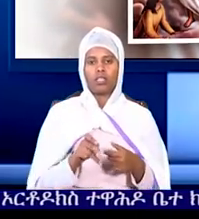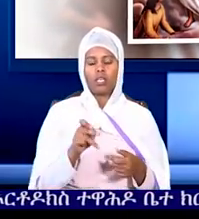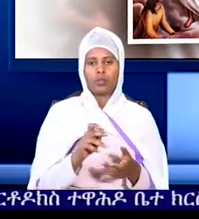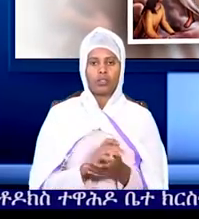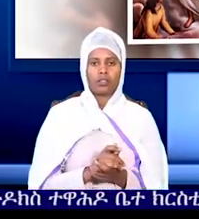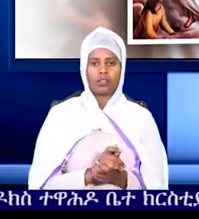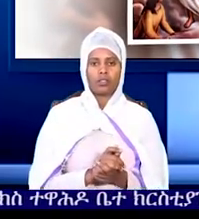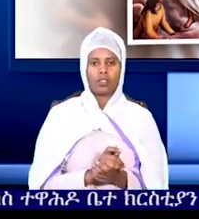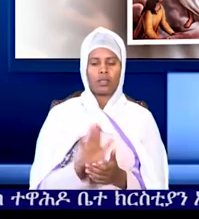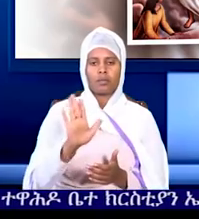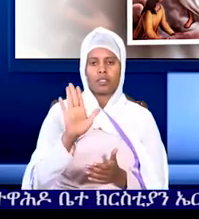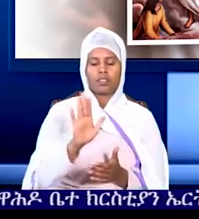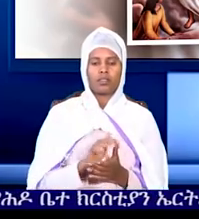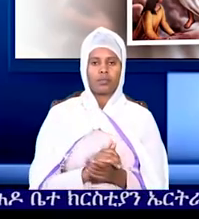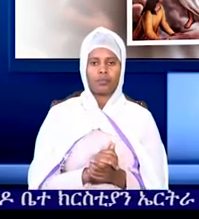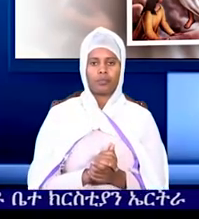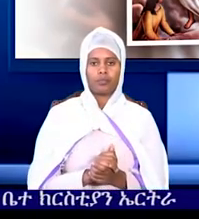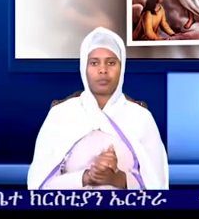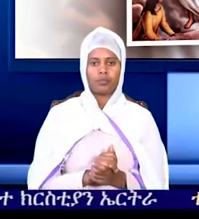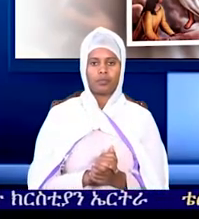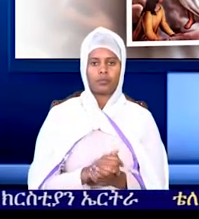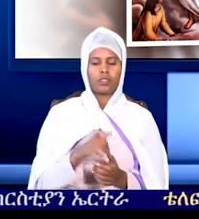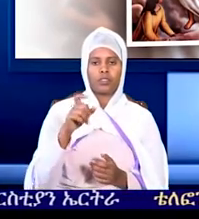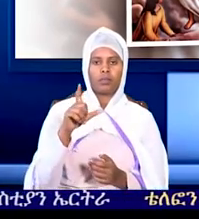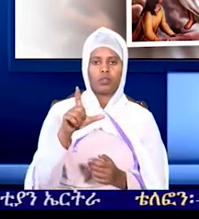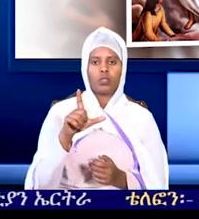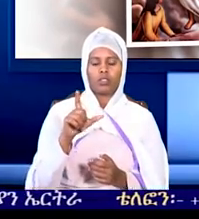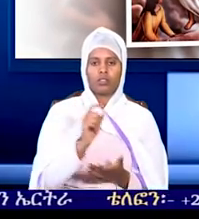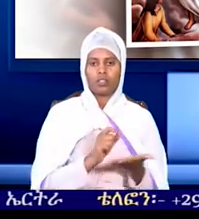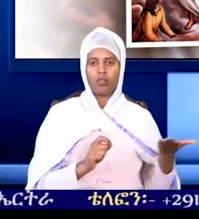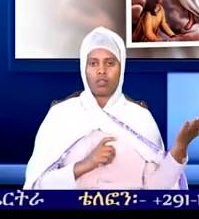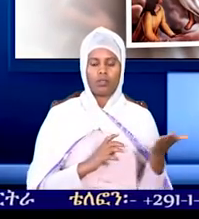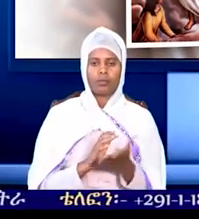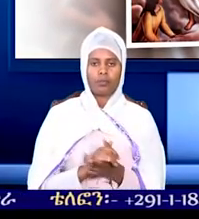ልበ ኣምላክ ዳዊት ኣብ ግእዝ